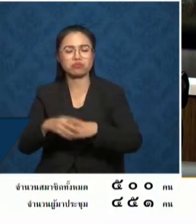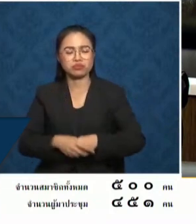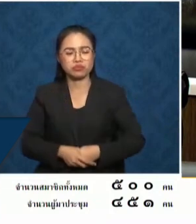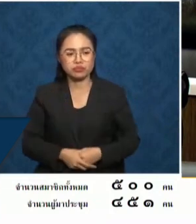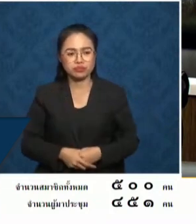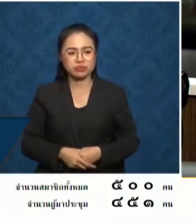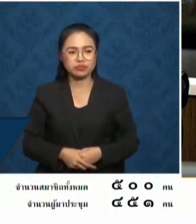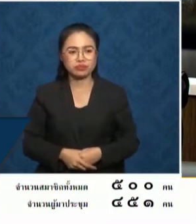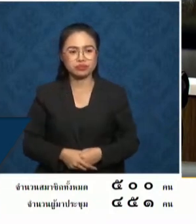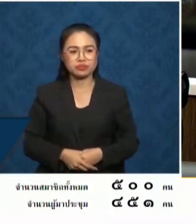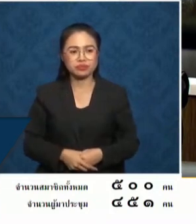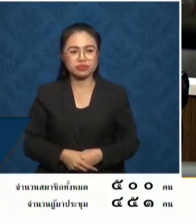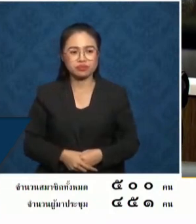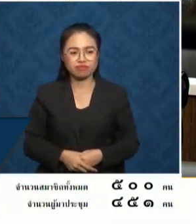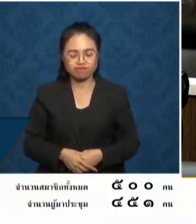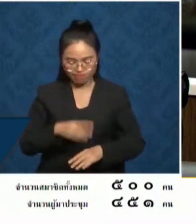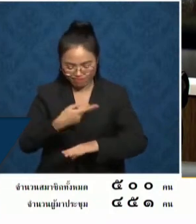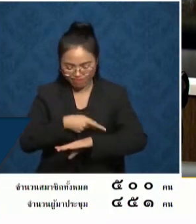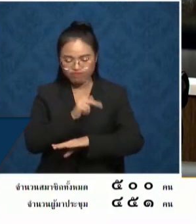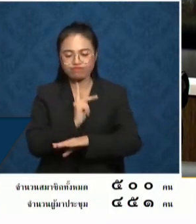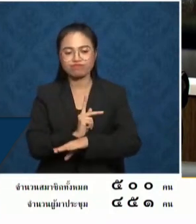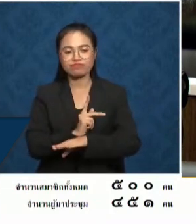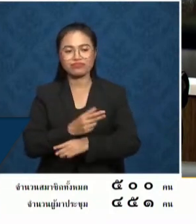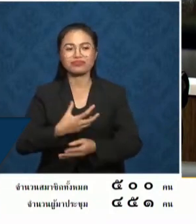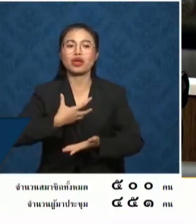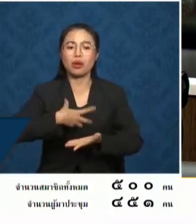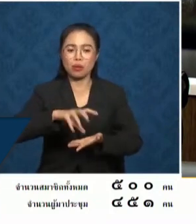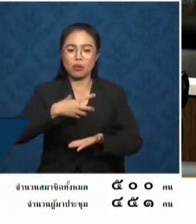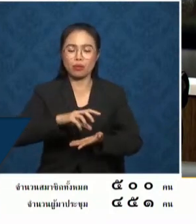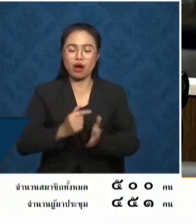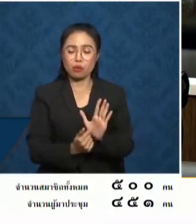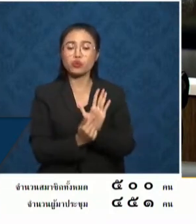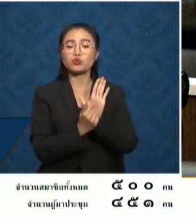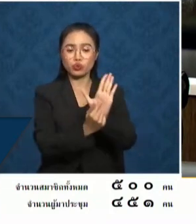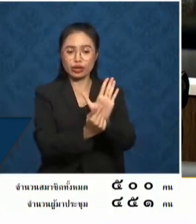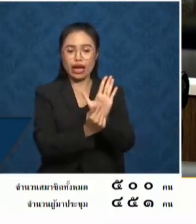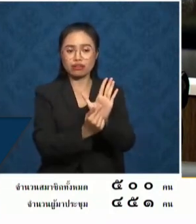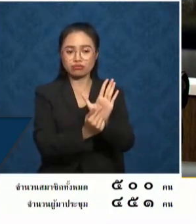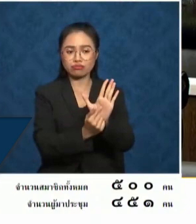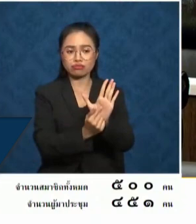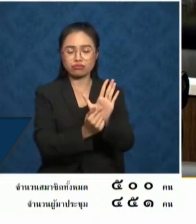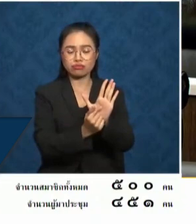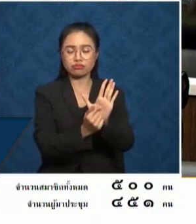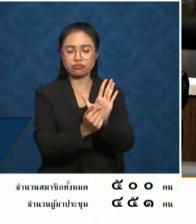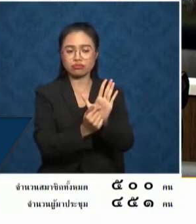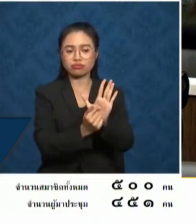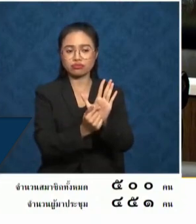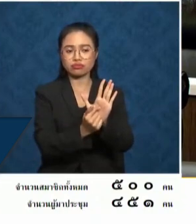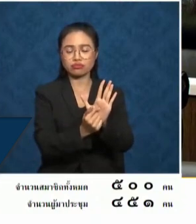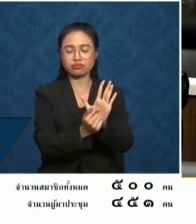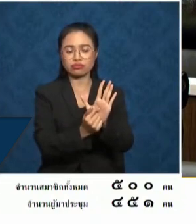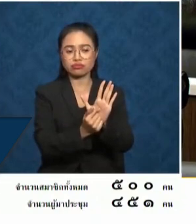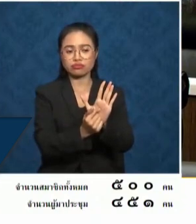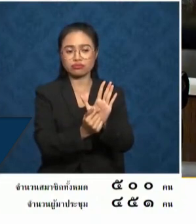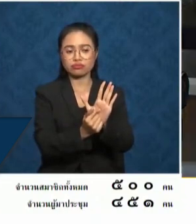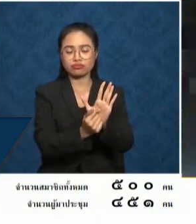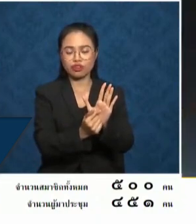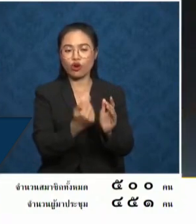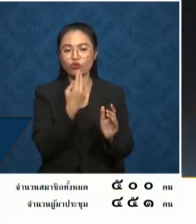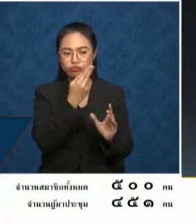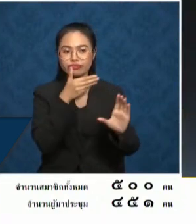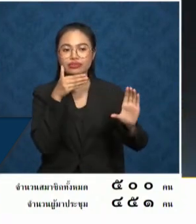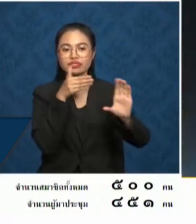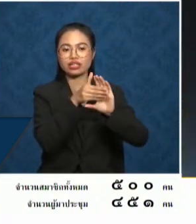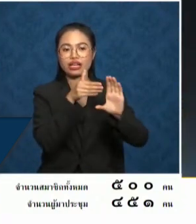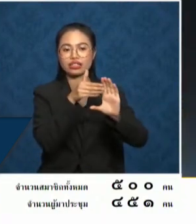ครั้งท่านประธานครับอันนี้ผมจะขอยกตัวอย่างนะครับก็อ่าขอสไลด์ด้วย